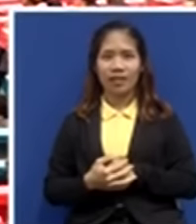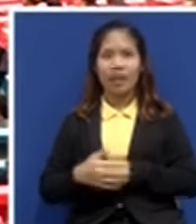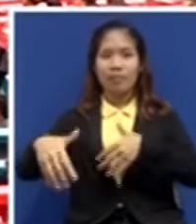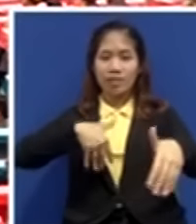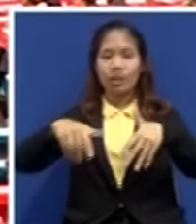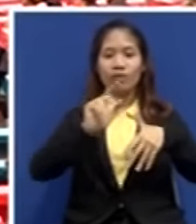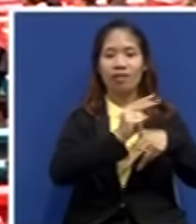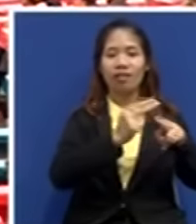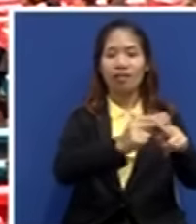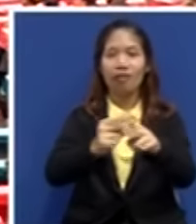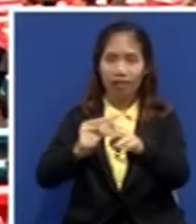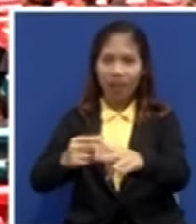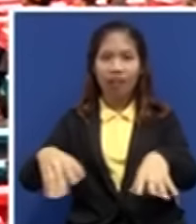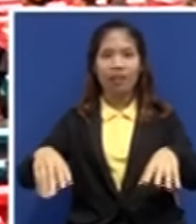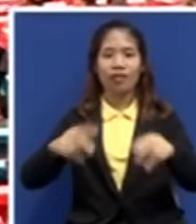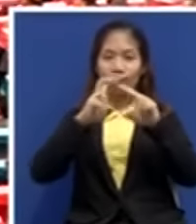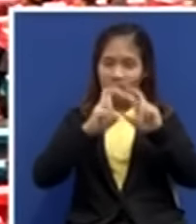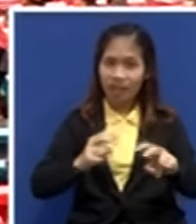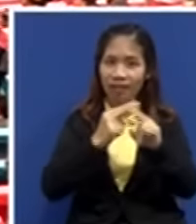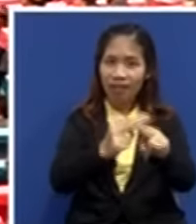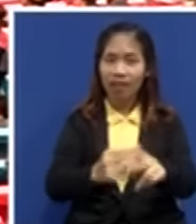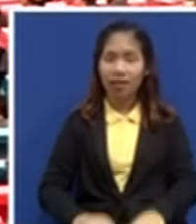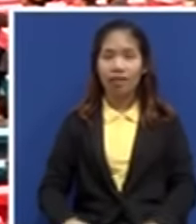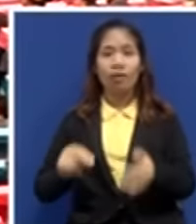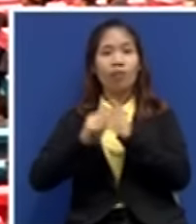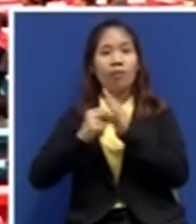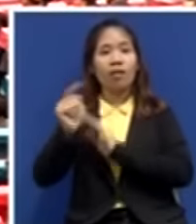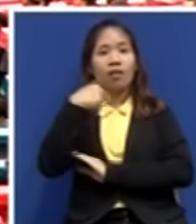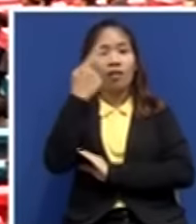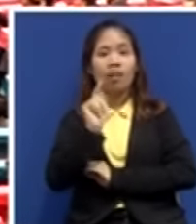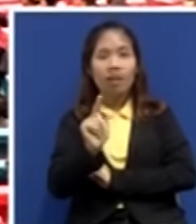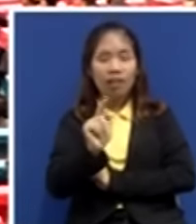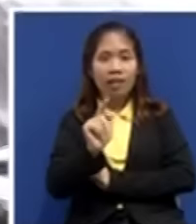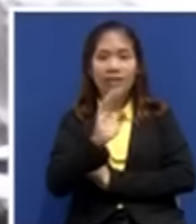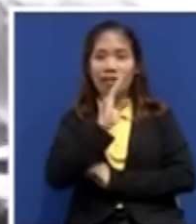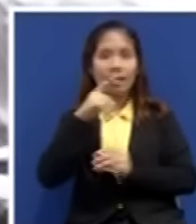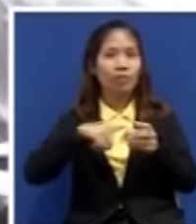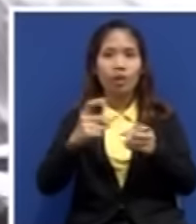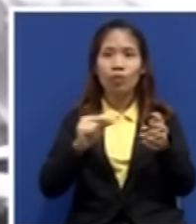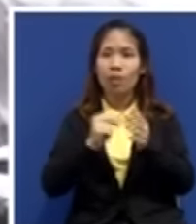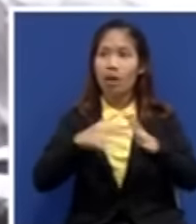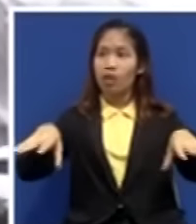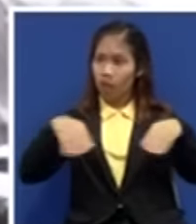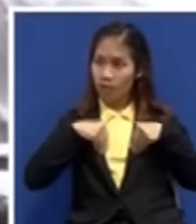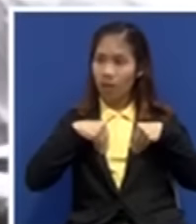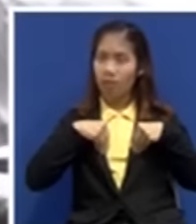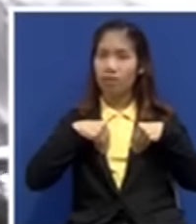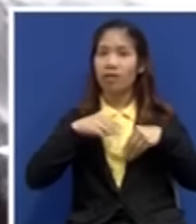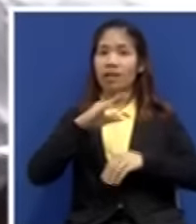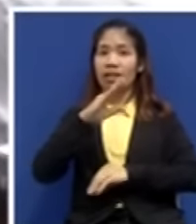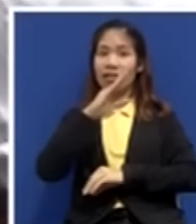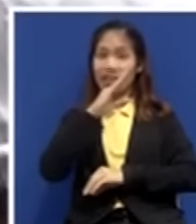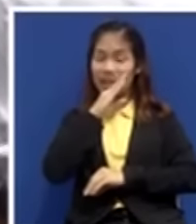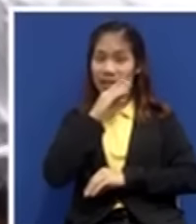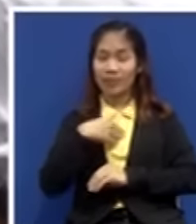ผู้ที่ใช้เอง แสดงว่ายอมรับโกงนี่พวกฝ่ายเลือกตั้งนี้ถ้าไม่ถอนอะไรก็เรายอมรับต้องถอนเพราะถ้าจะ